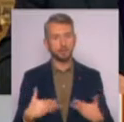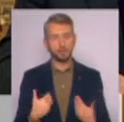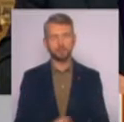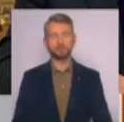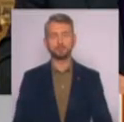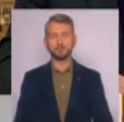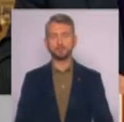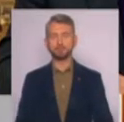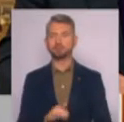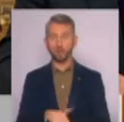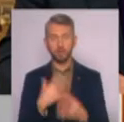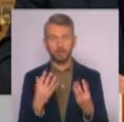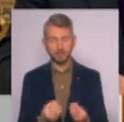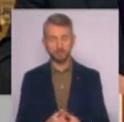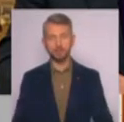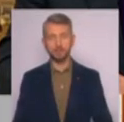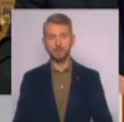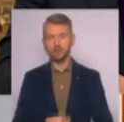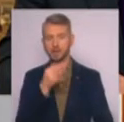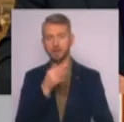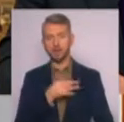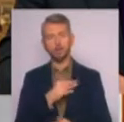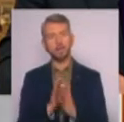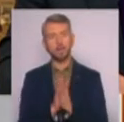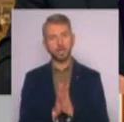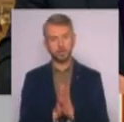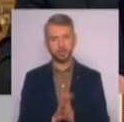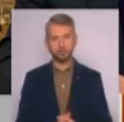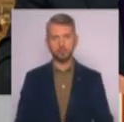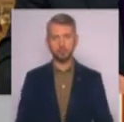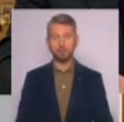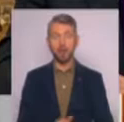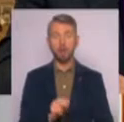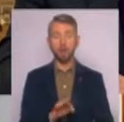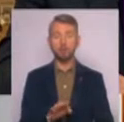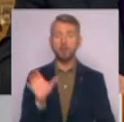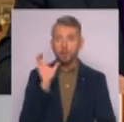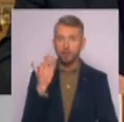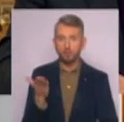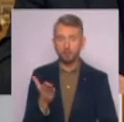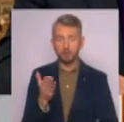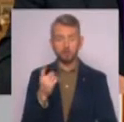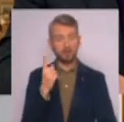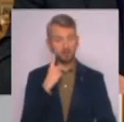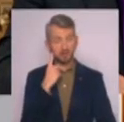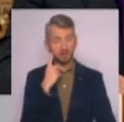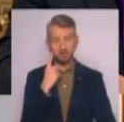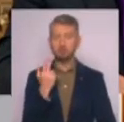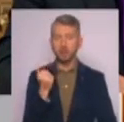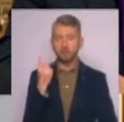Здравствуйте. Добрий день. Добрий день. Скажіть, будь ласка. Алло. Слухаємо вас. Алло, слышно?